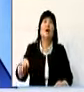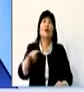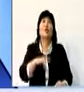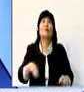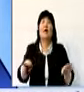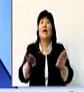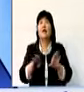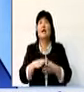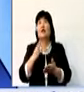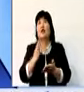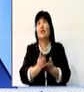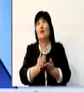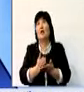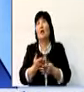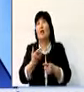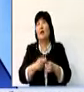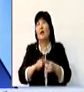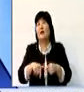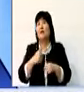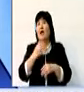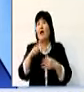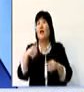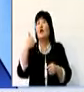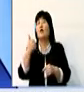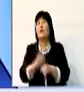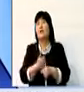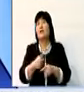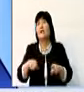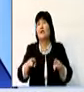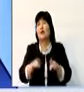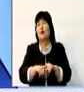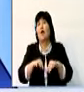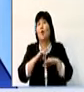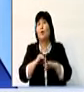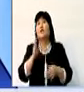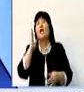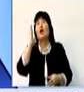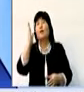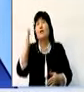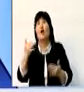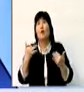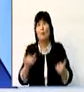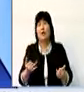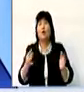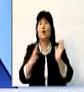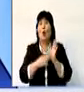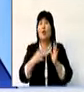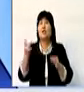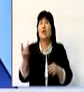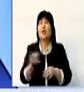дәрежесінің шеңберінен шығып, Азия және әлем біріншіліктері деңгейіне өткізіле бастады. Биыл 9-шы